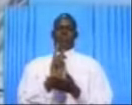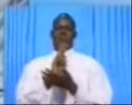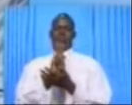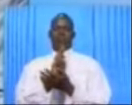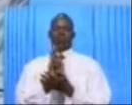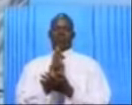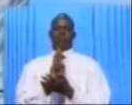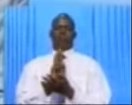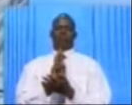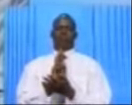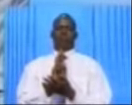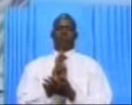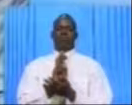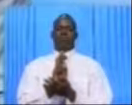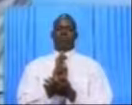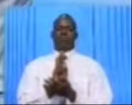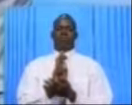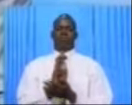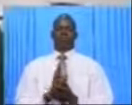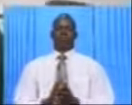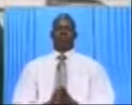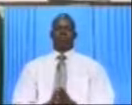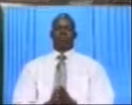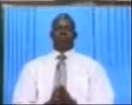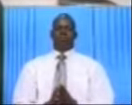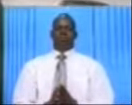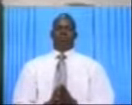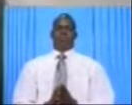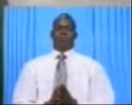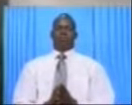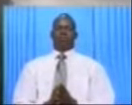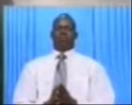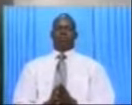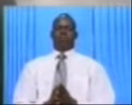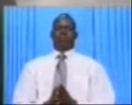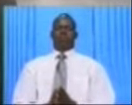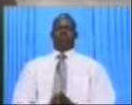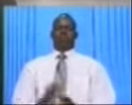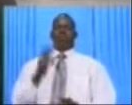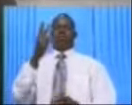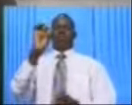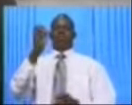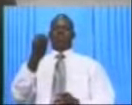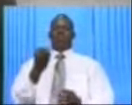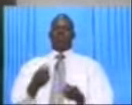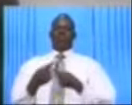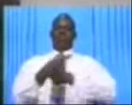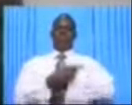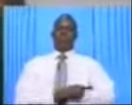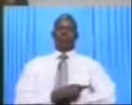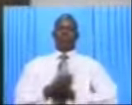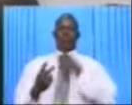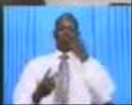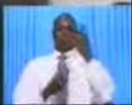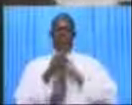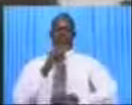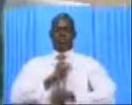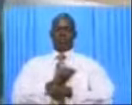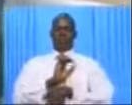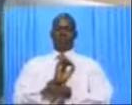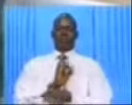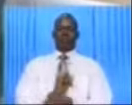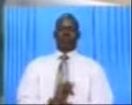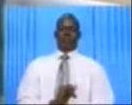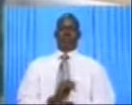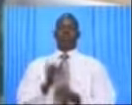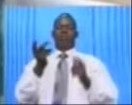de nos envoyés spéciaux à Abidjan. Au deuxième jour de sa visite de travail en Côte d'Ivoire,